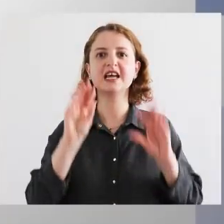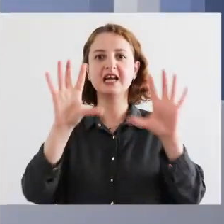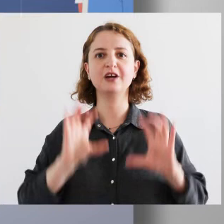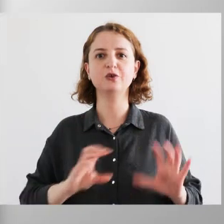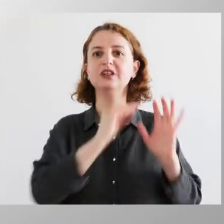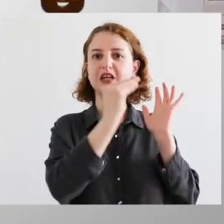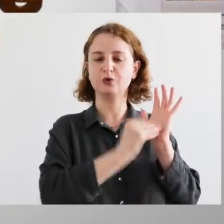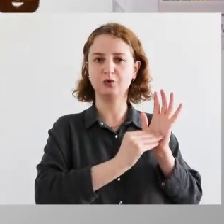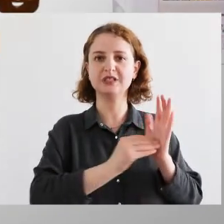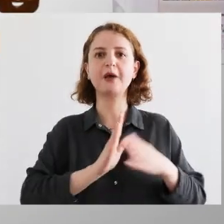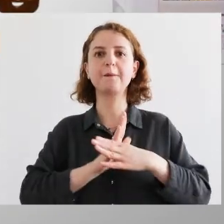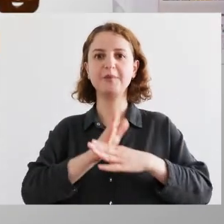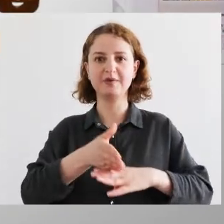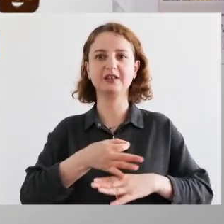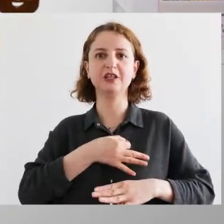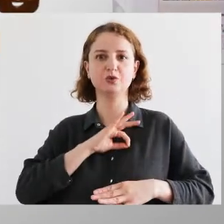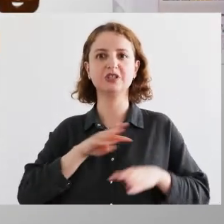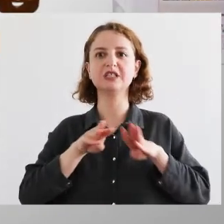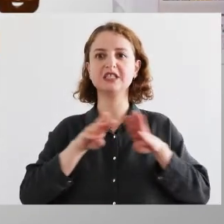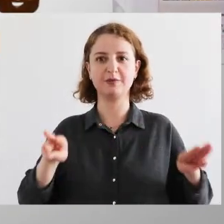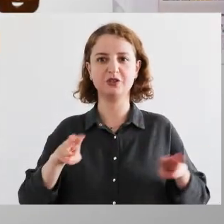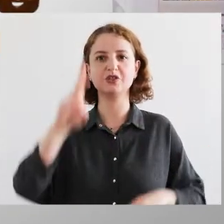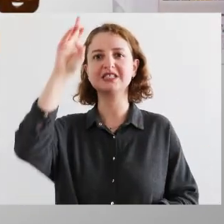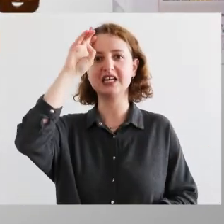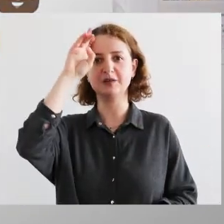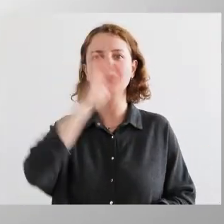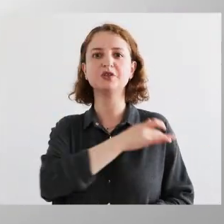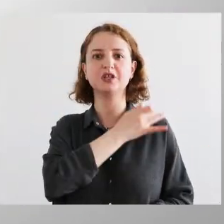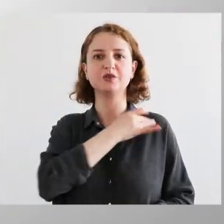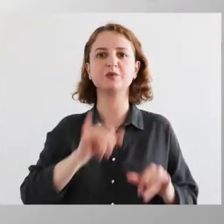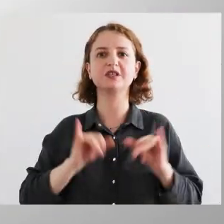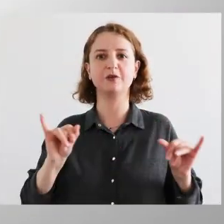ისარგებლე ყველა იმ შეღავათით და სერვისით, რაც კანონით გეკუთვნის.